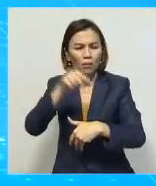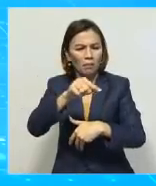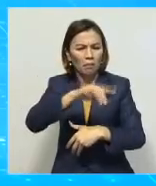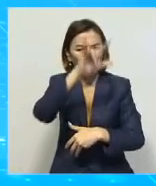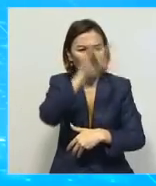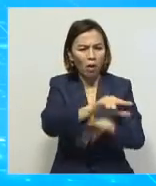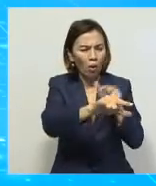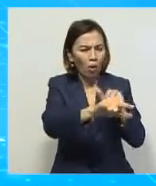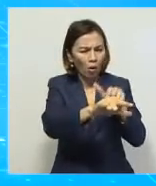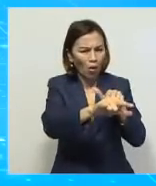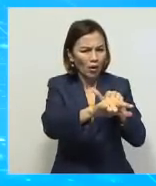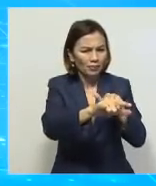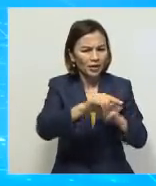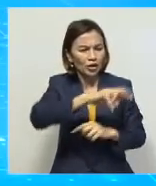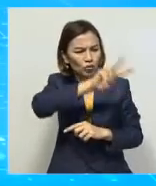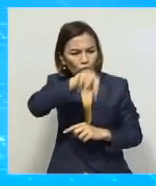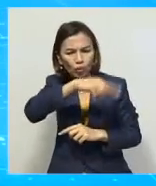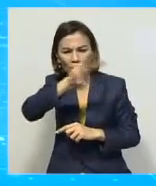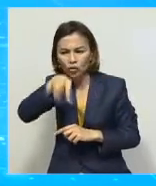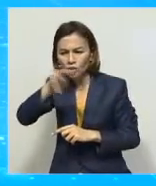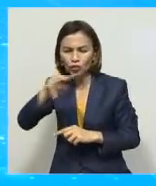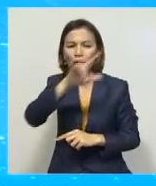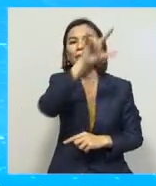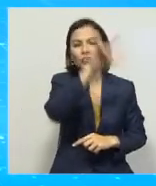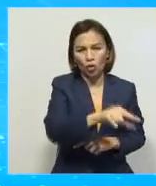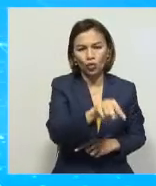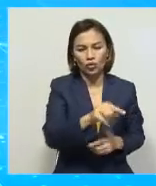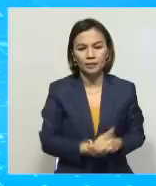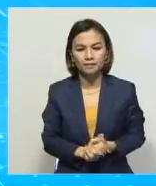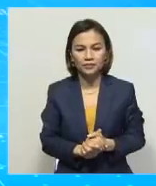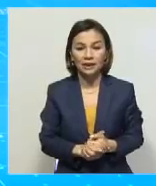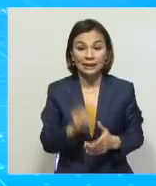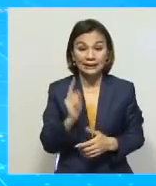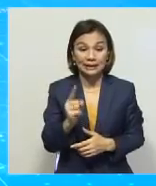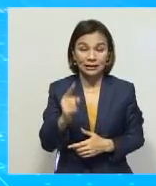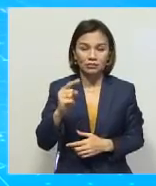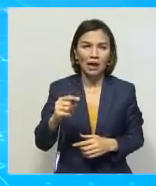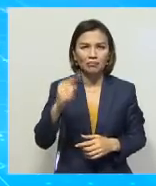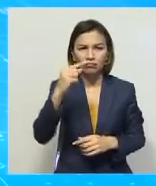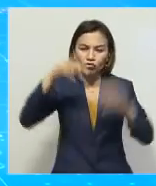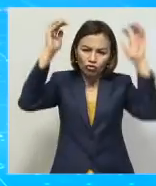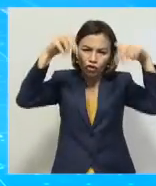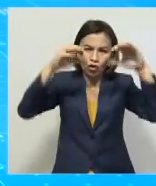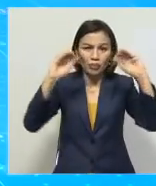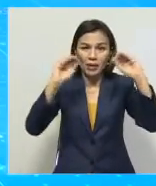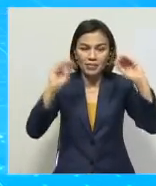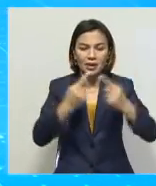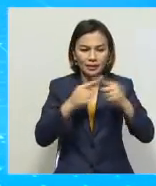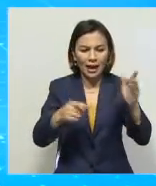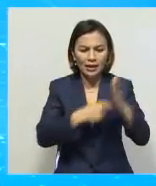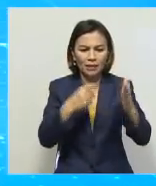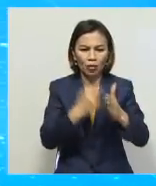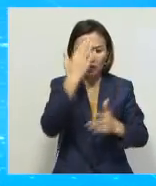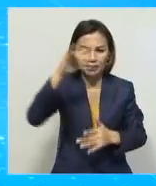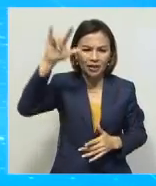างภารกิจบินลาดตระเวนตามวงรอบปกตินะคะก็เบื้องต้นเนี่ยสภาพอากาศท้องฟ้าเปิดค่ะแต่ว่าก็ยังไม่ทราบสาเห